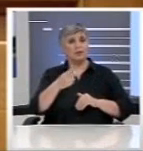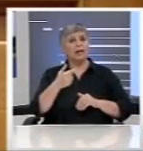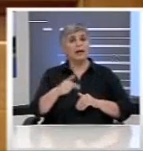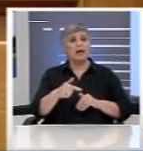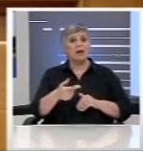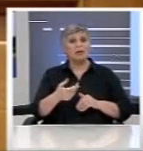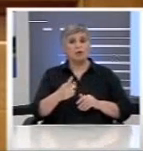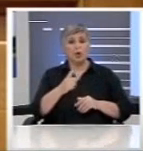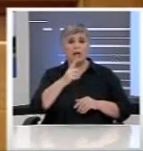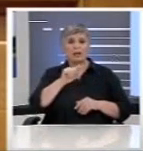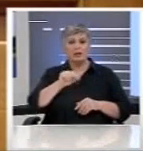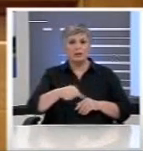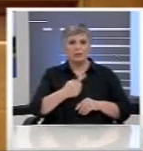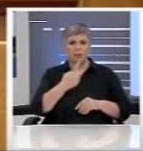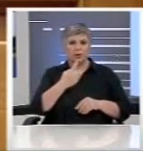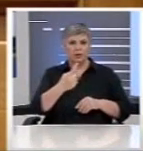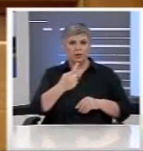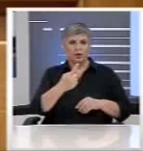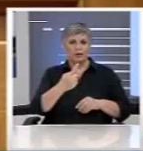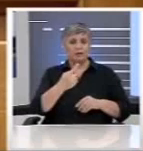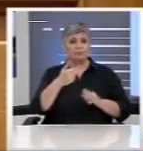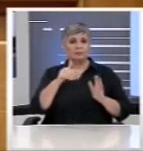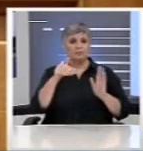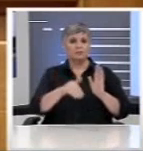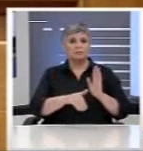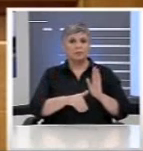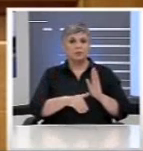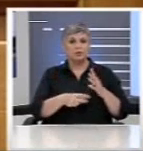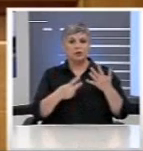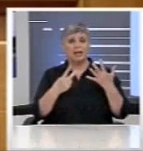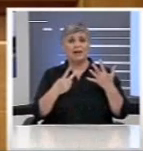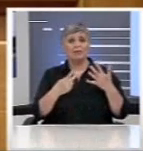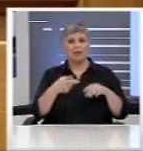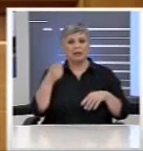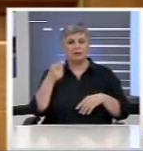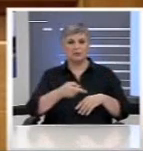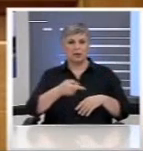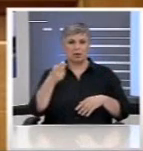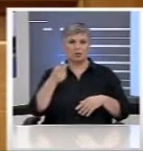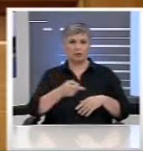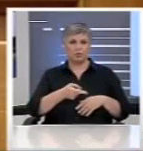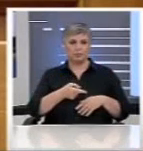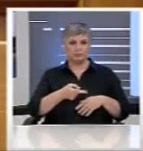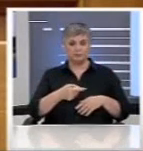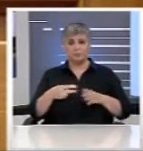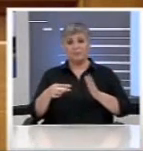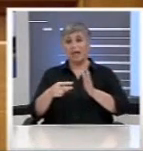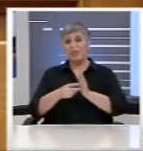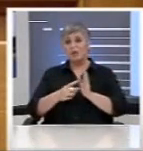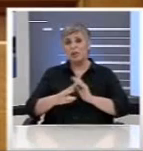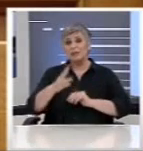για ανάπτυξη 1,1. Ξέρετε πόσο ήταν η ύφεση? 7%, κύριε Μητσοτάκη. Για το